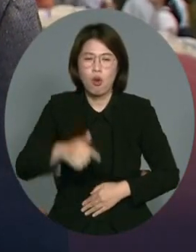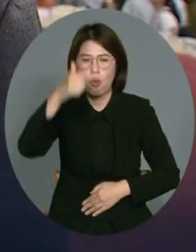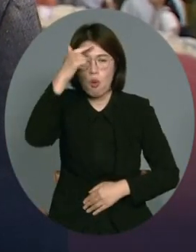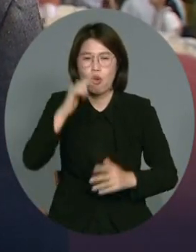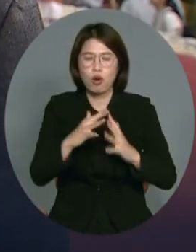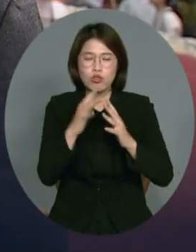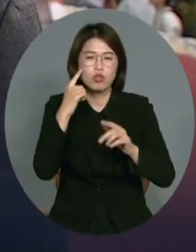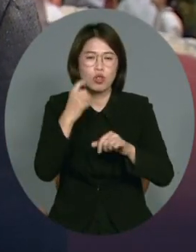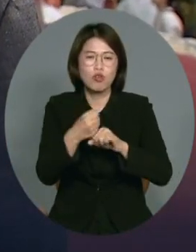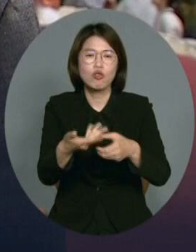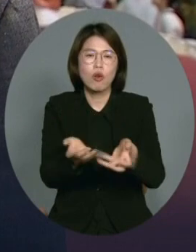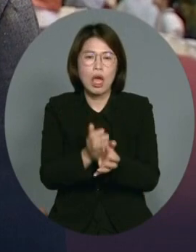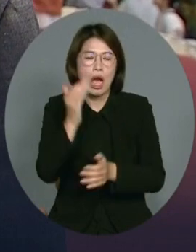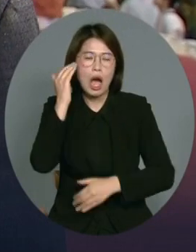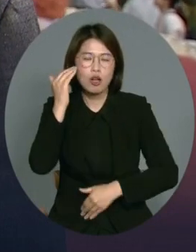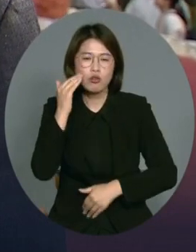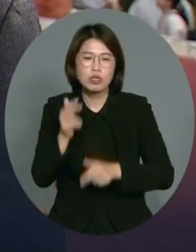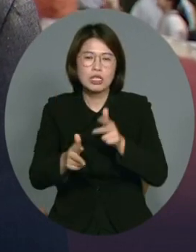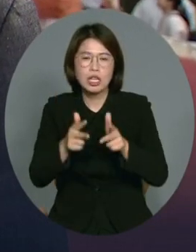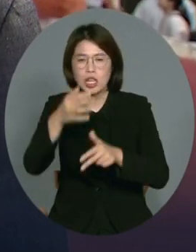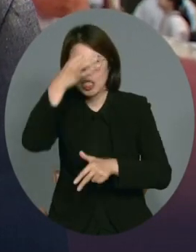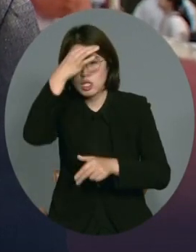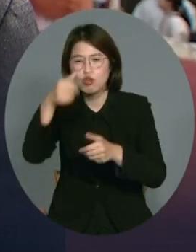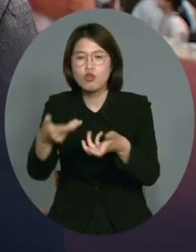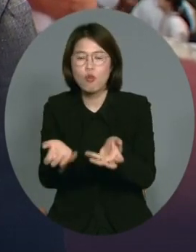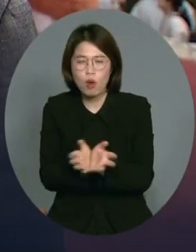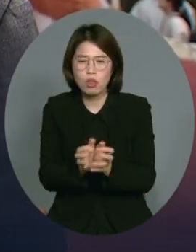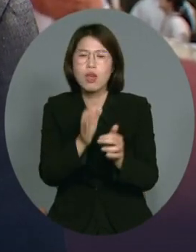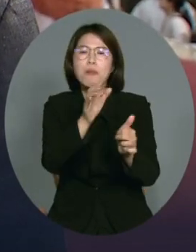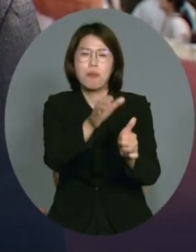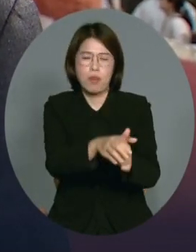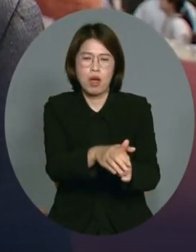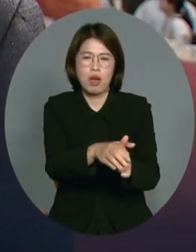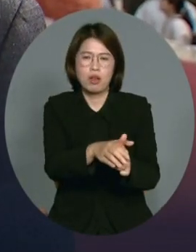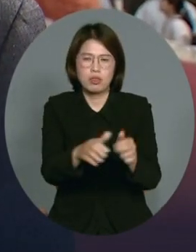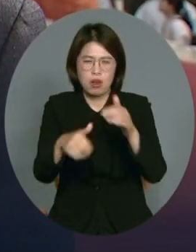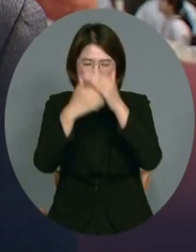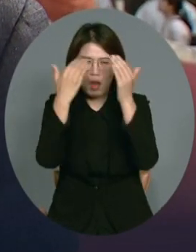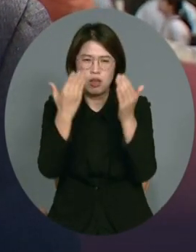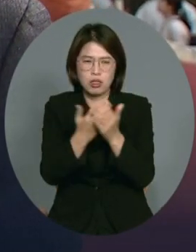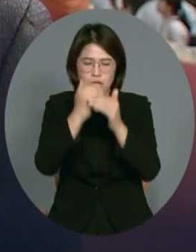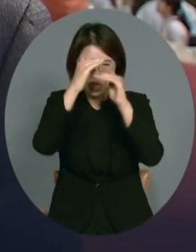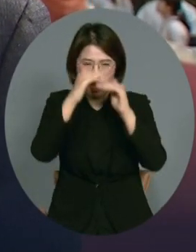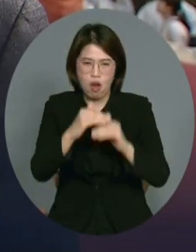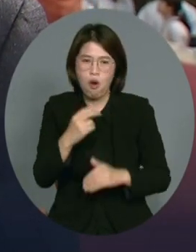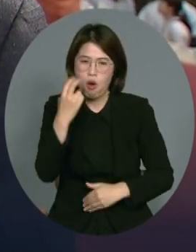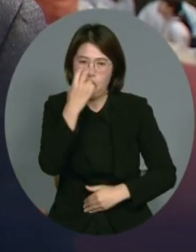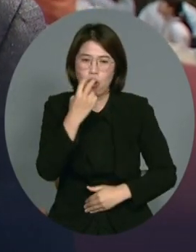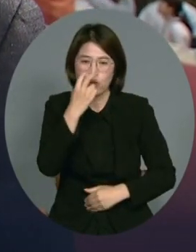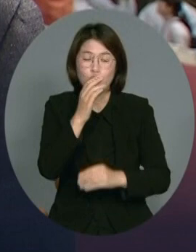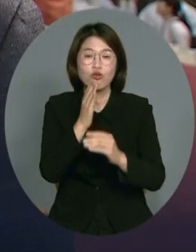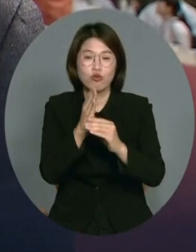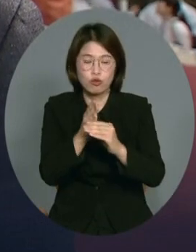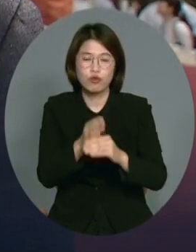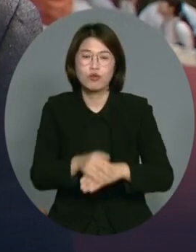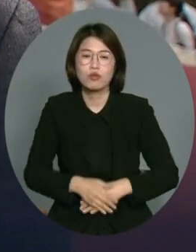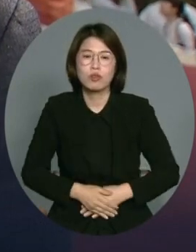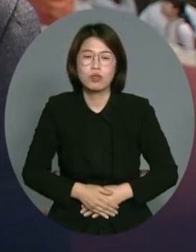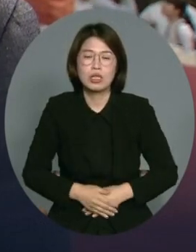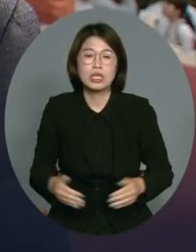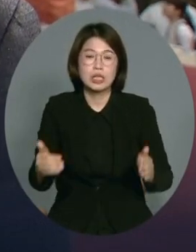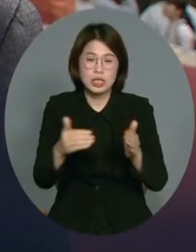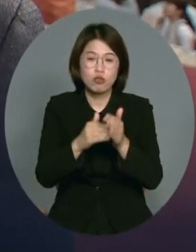또 한국산업기술원에 저희들이 5억의 용역을 줘서 전반적인 사항을 지금 검토하고 있습니다. 그것이